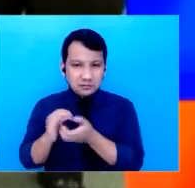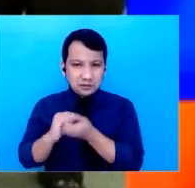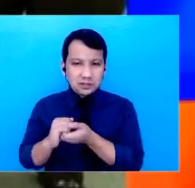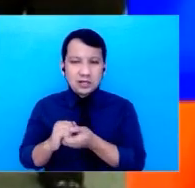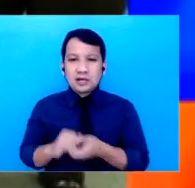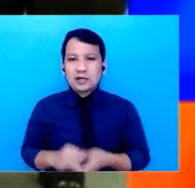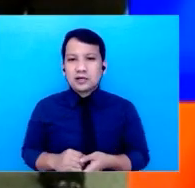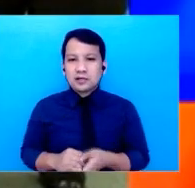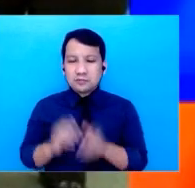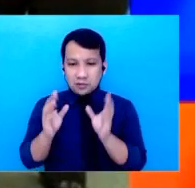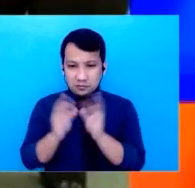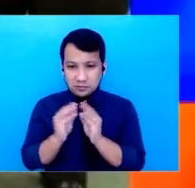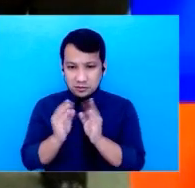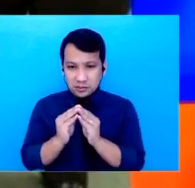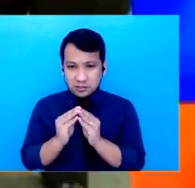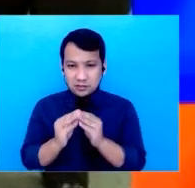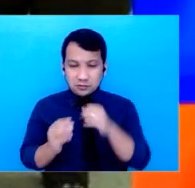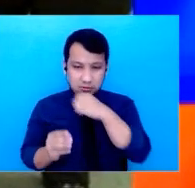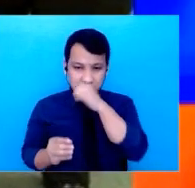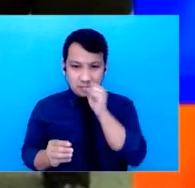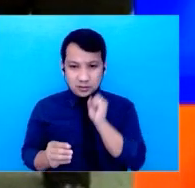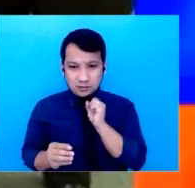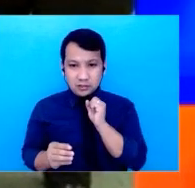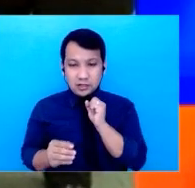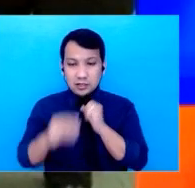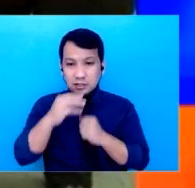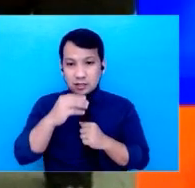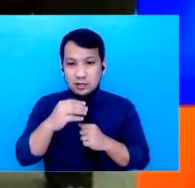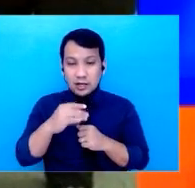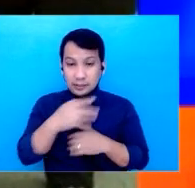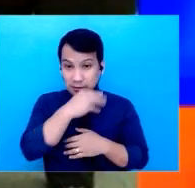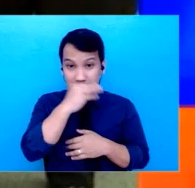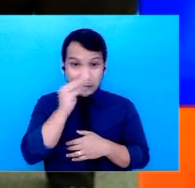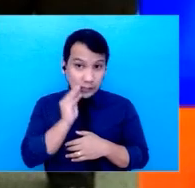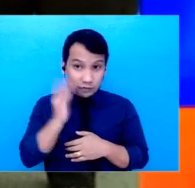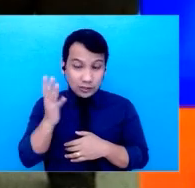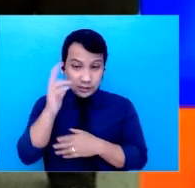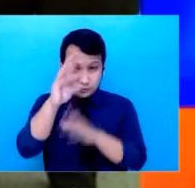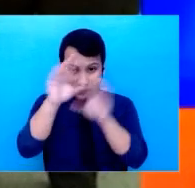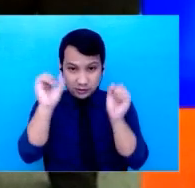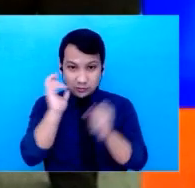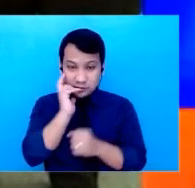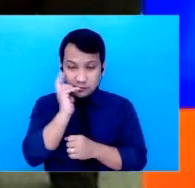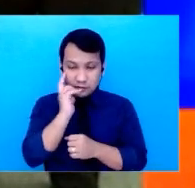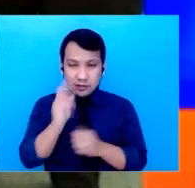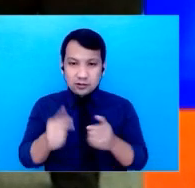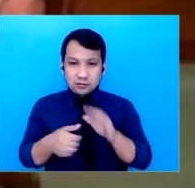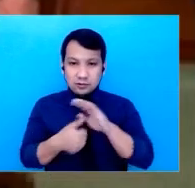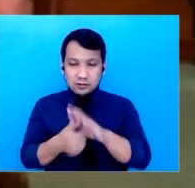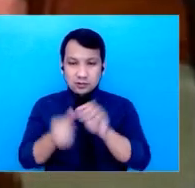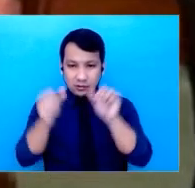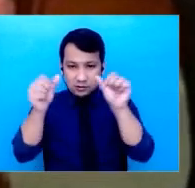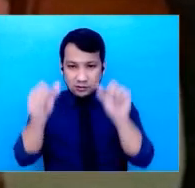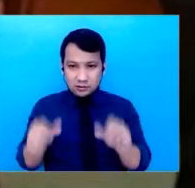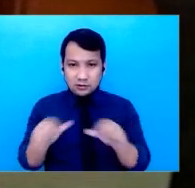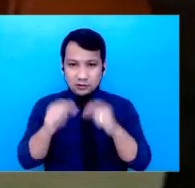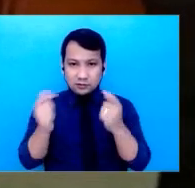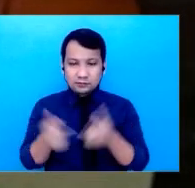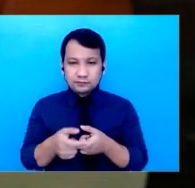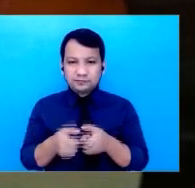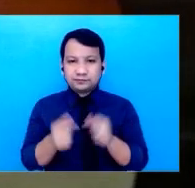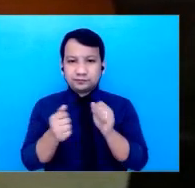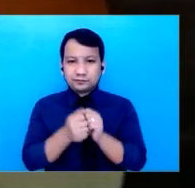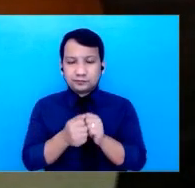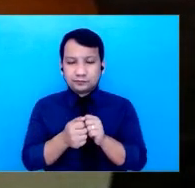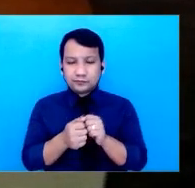Nagpulong naman sina Senador Manny Pacquiao at Pangulong Duterte Martes ng gabi sa litratong inilabas ng kampo ng senador. Makikitang kasama rin